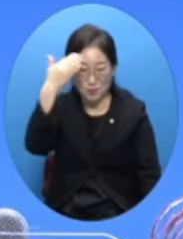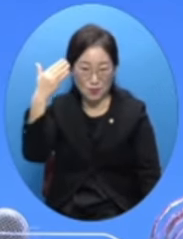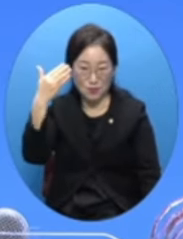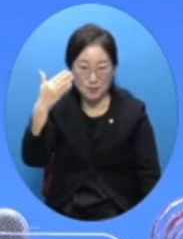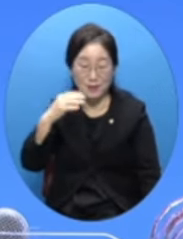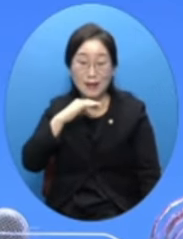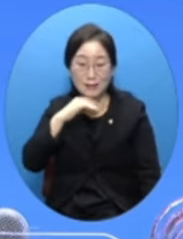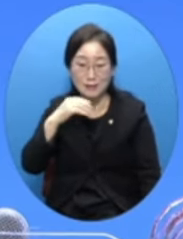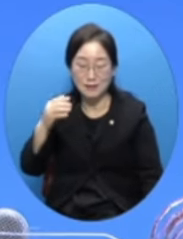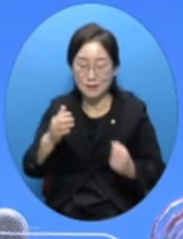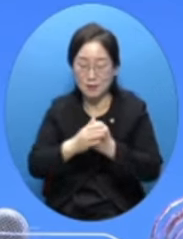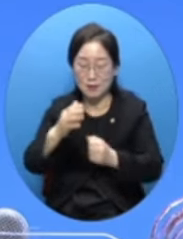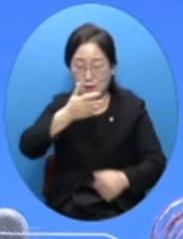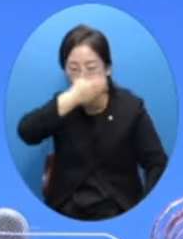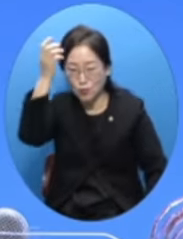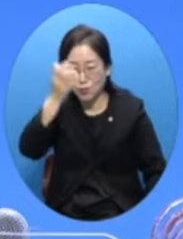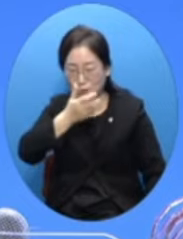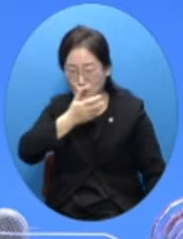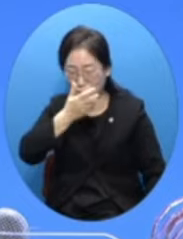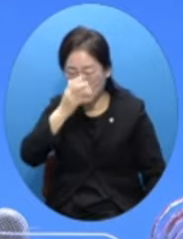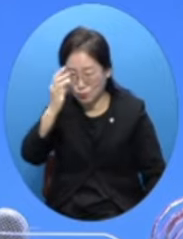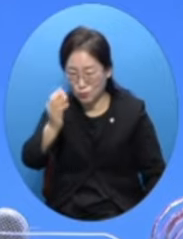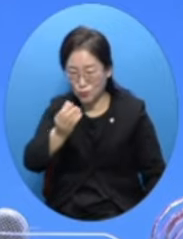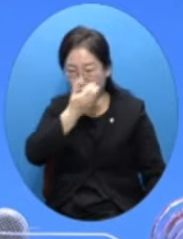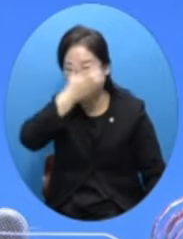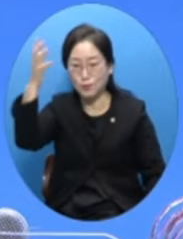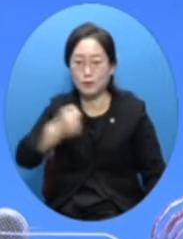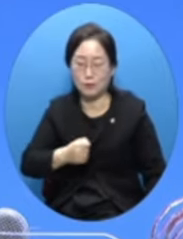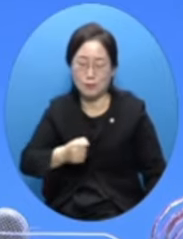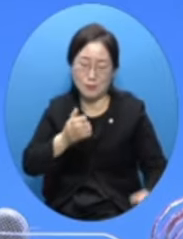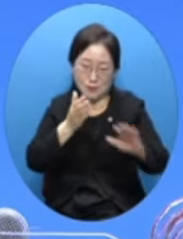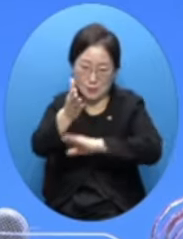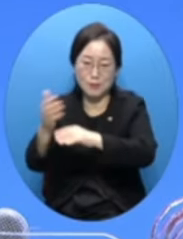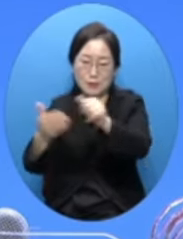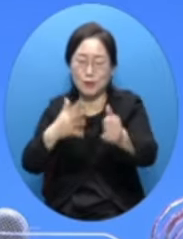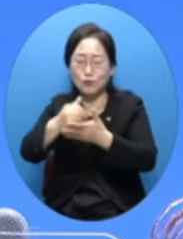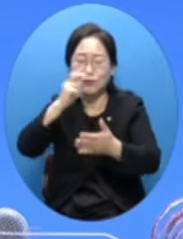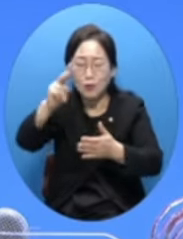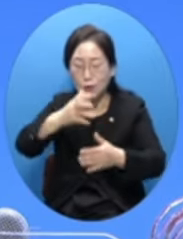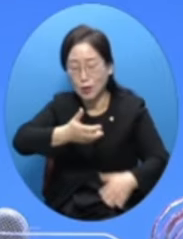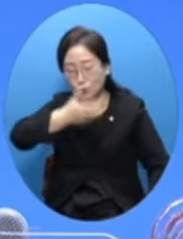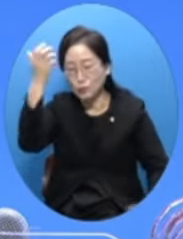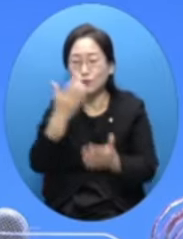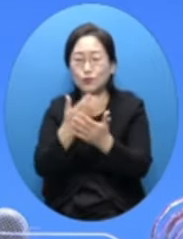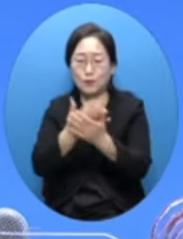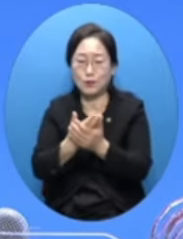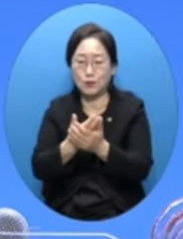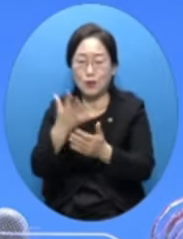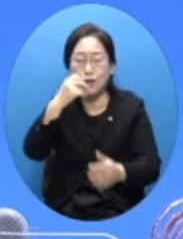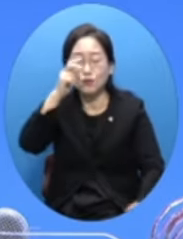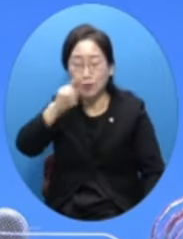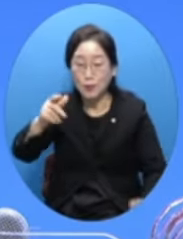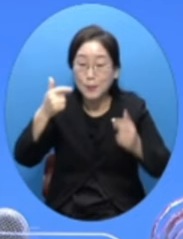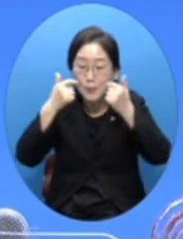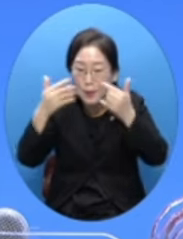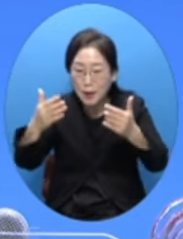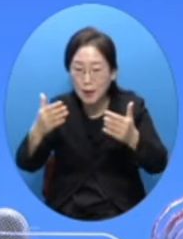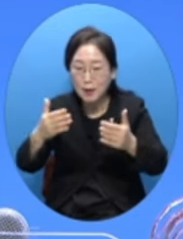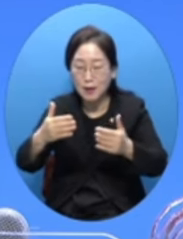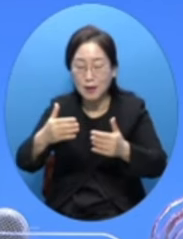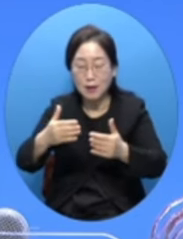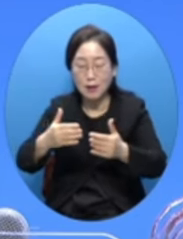이제 거룩한 꿈을 갖고 달려나가야 될 것입니다. 주여 우리에게 꿈을 주시옵소서. 주여 우리에게 분명한 사명을